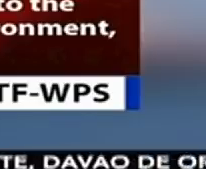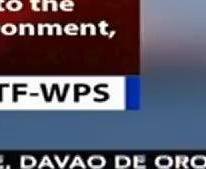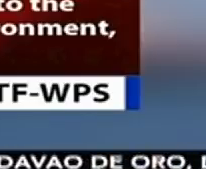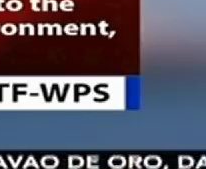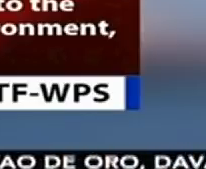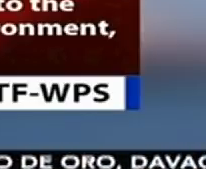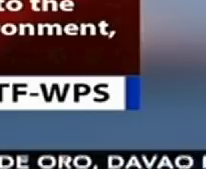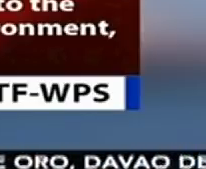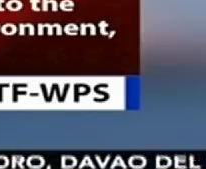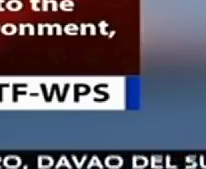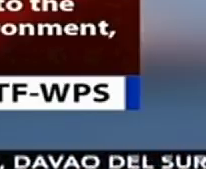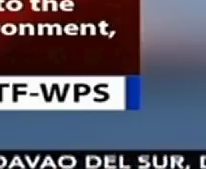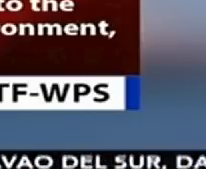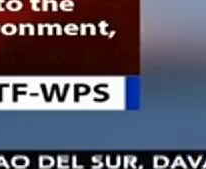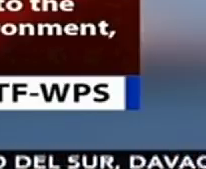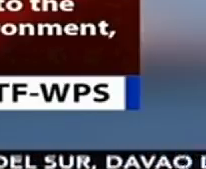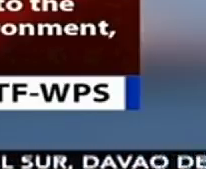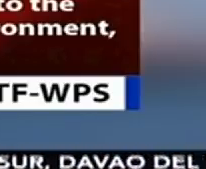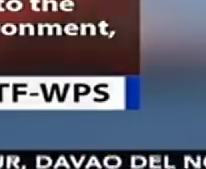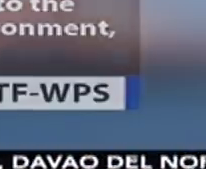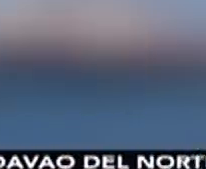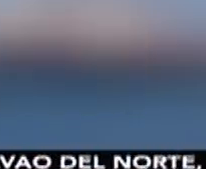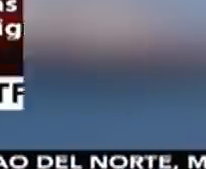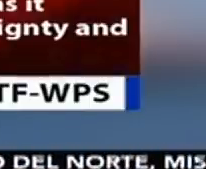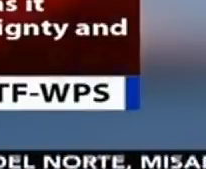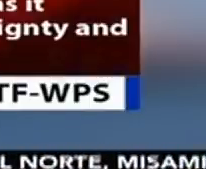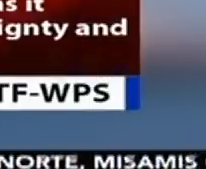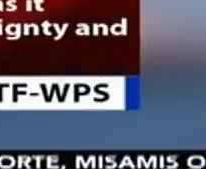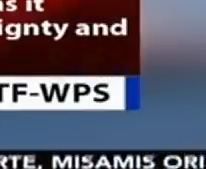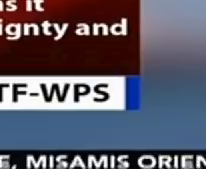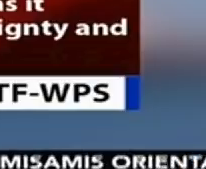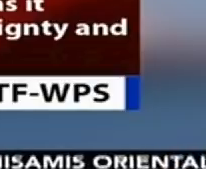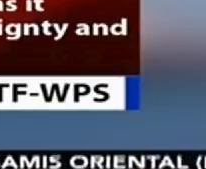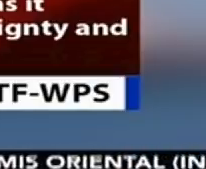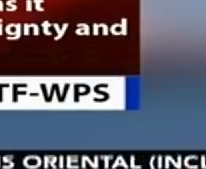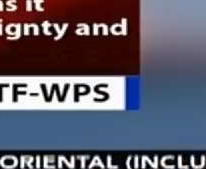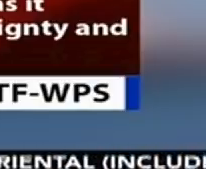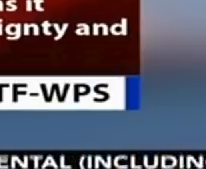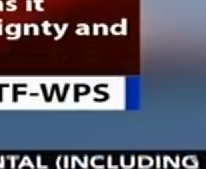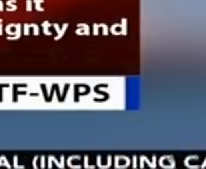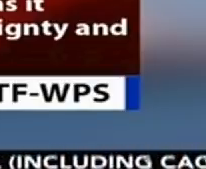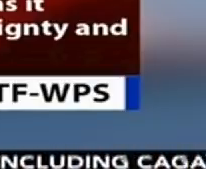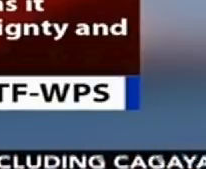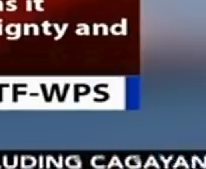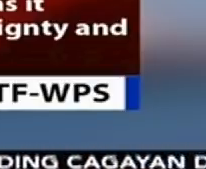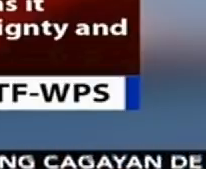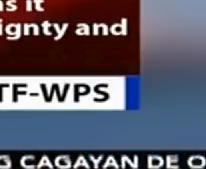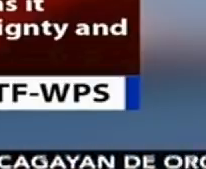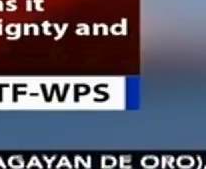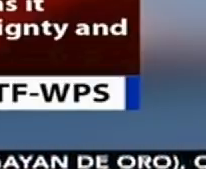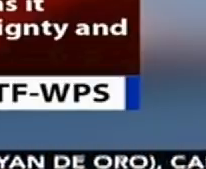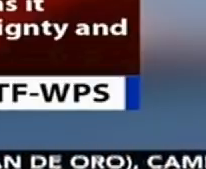marine environment sa lugar. Mapanganib din daw ito sa navigation. Patuloy raw imomonitor ng gobyerno ang sitwasyon para maprotektahan